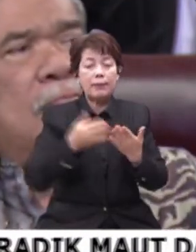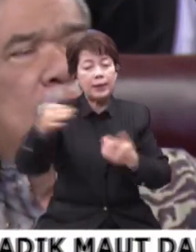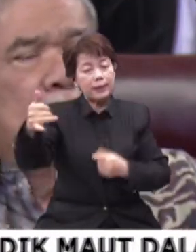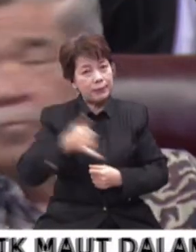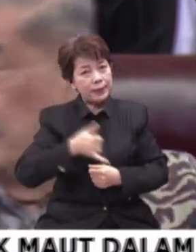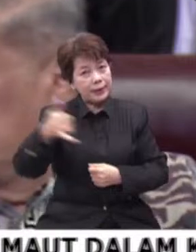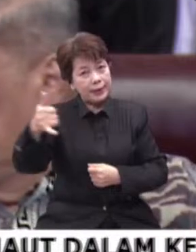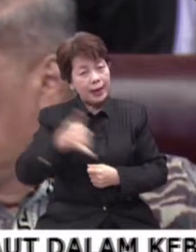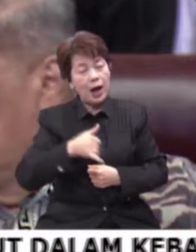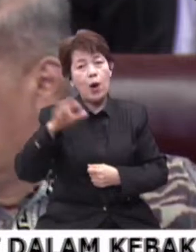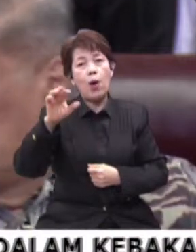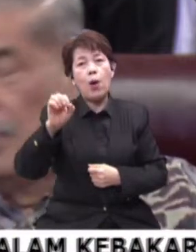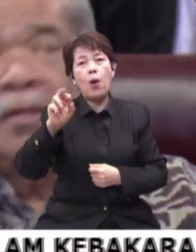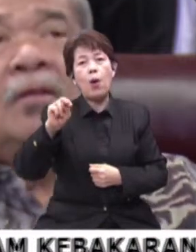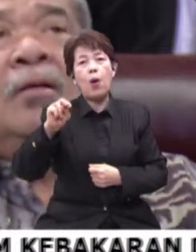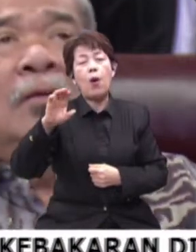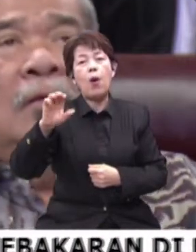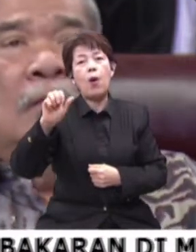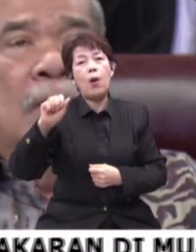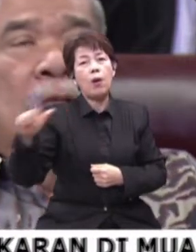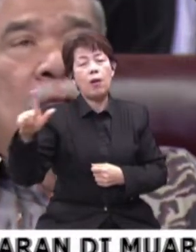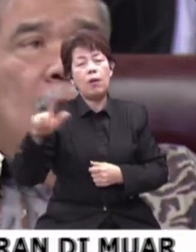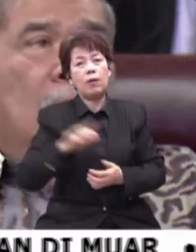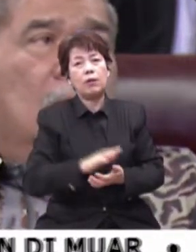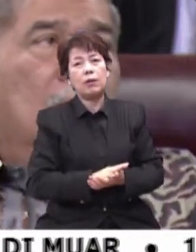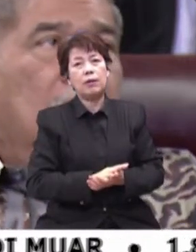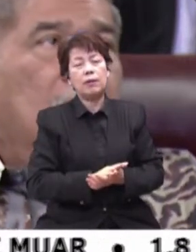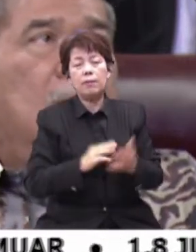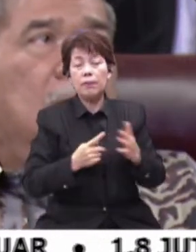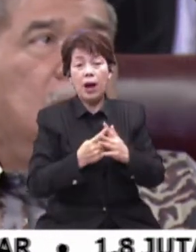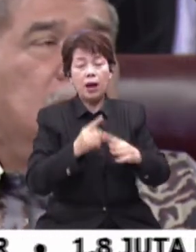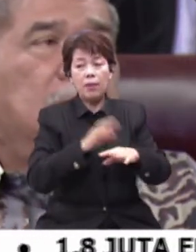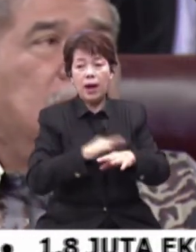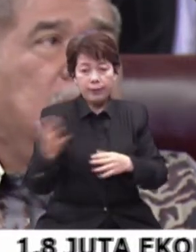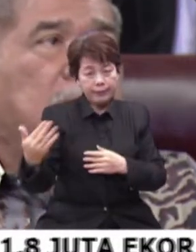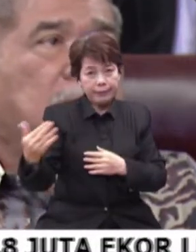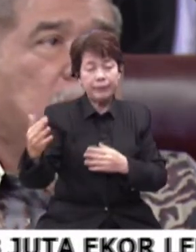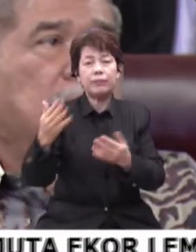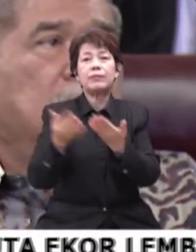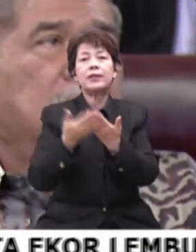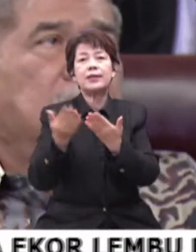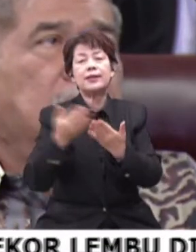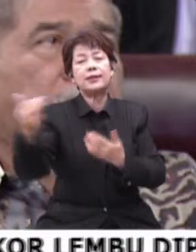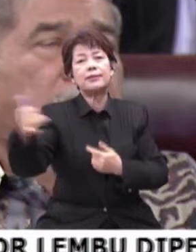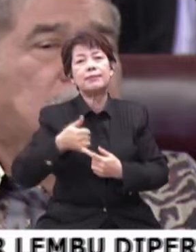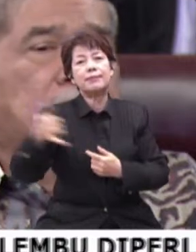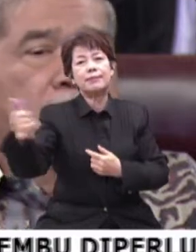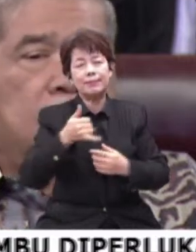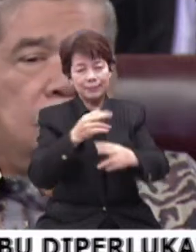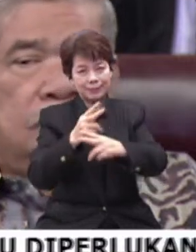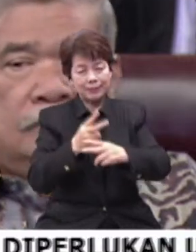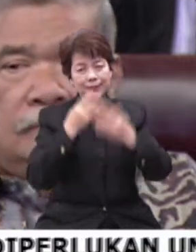sebagainya jadi ini mungkin untuk memastikan kebajikan mereka